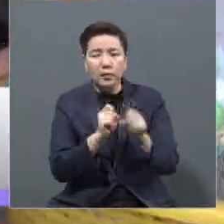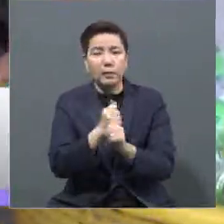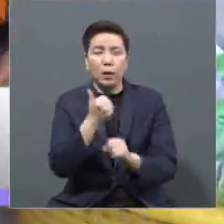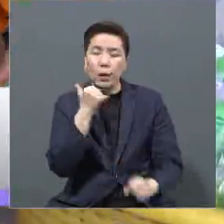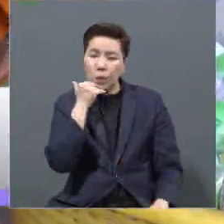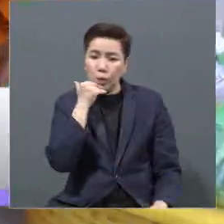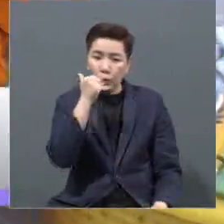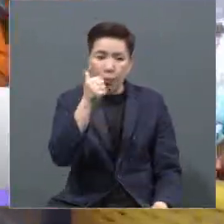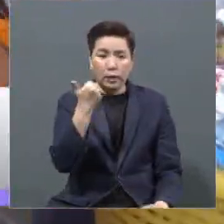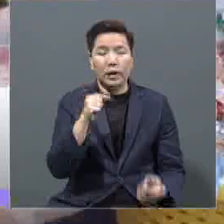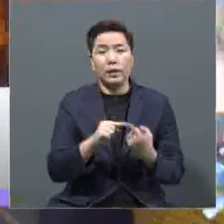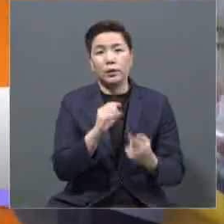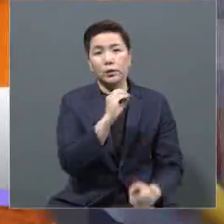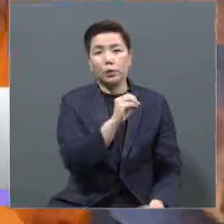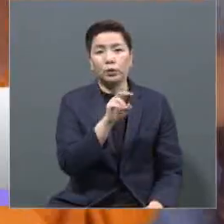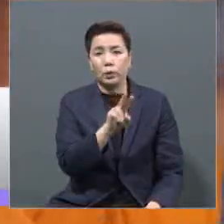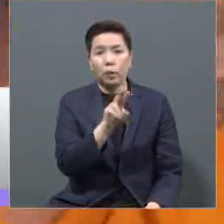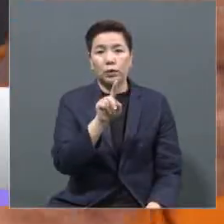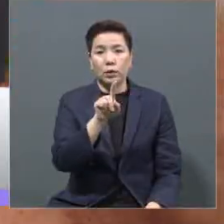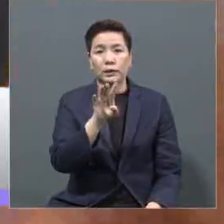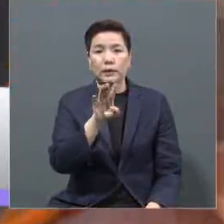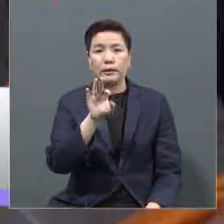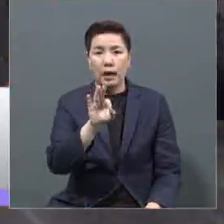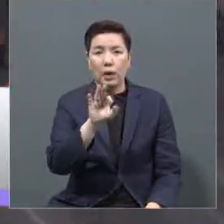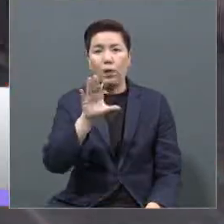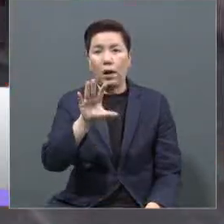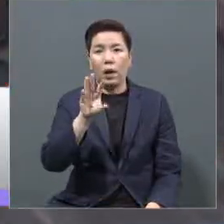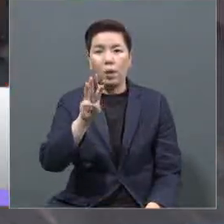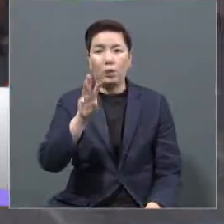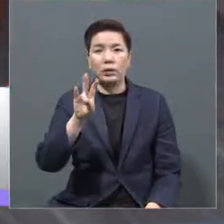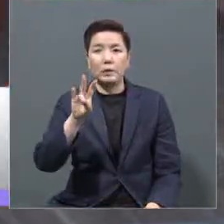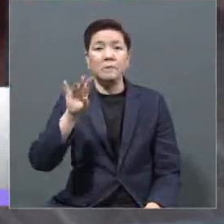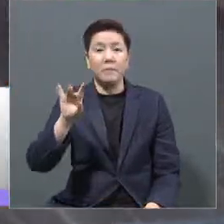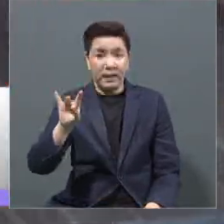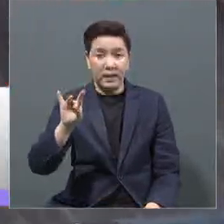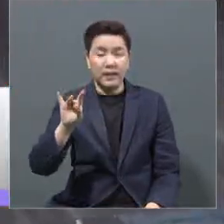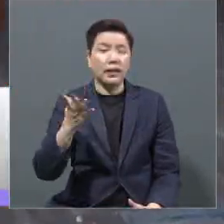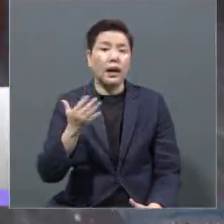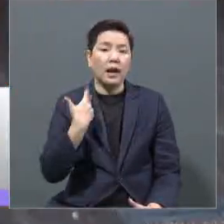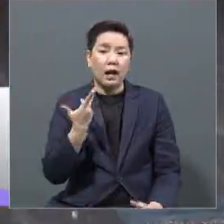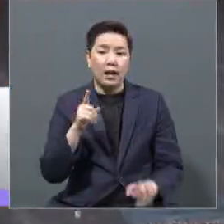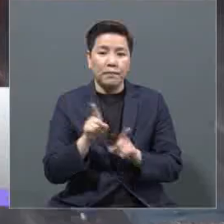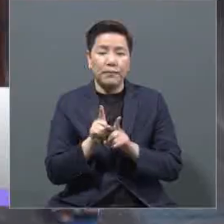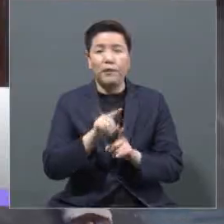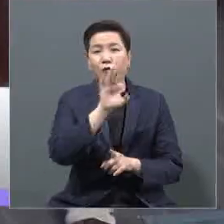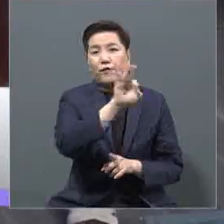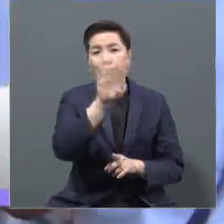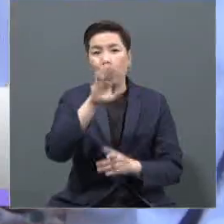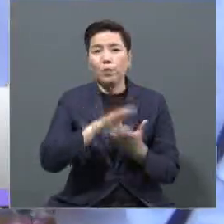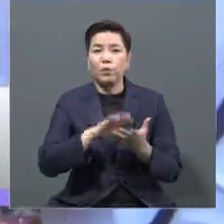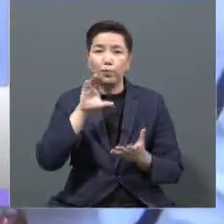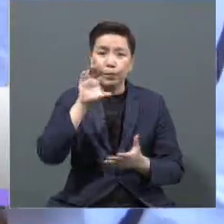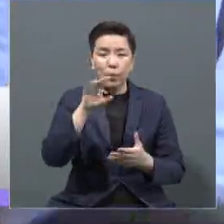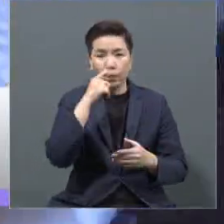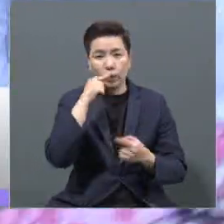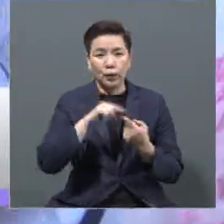เลขโทรศัพท์ก็คือ02195678หรือว่าทางแฟนเพจ Facebookนะครับ